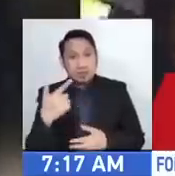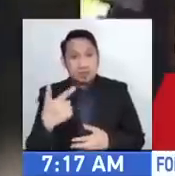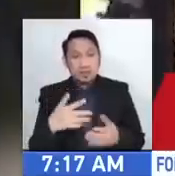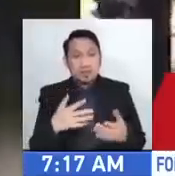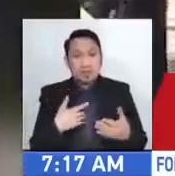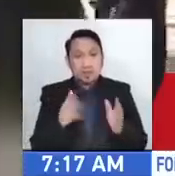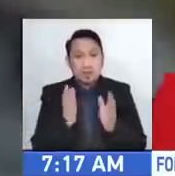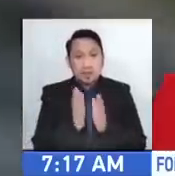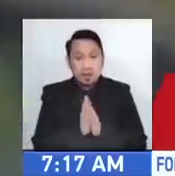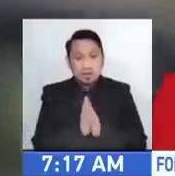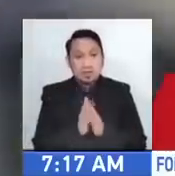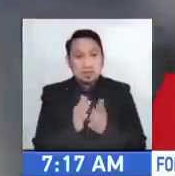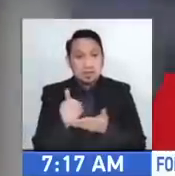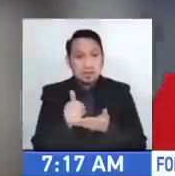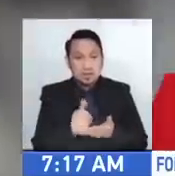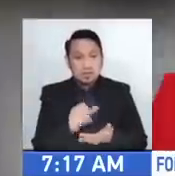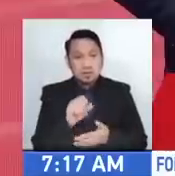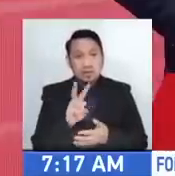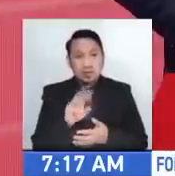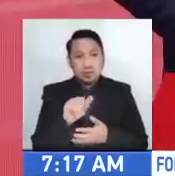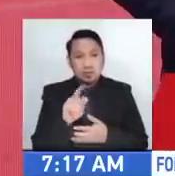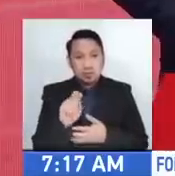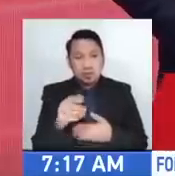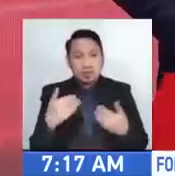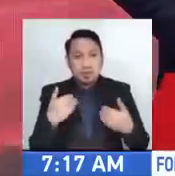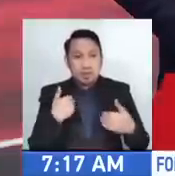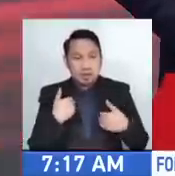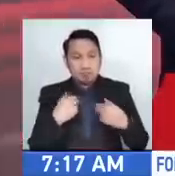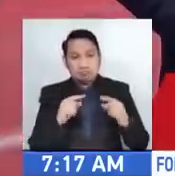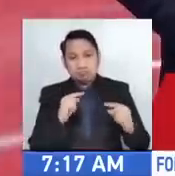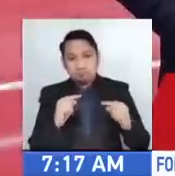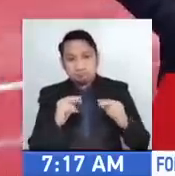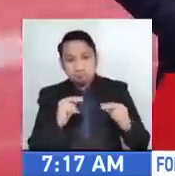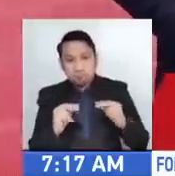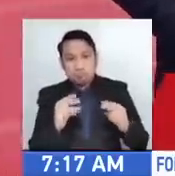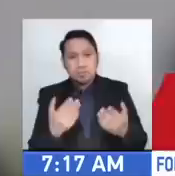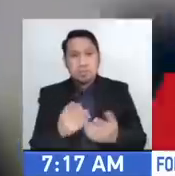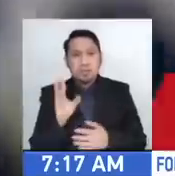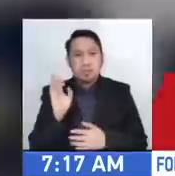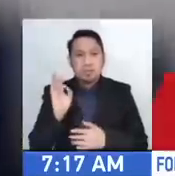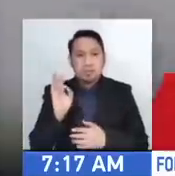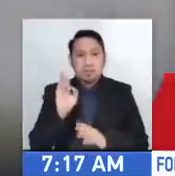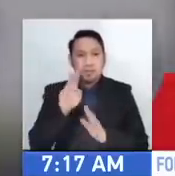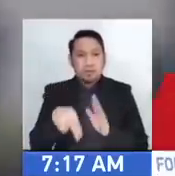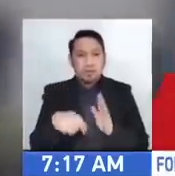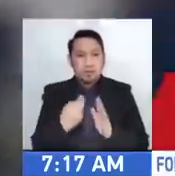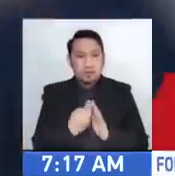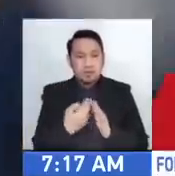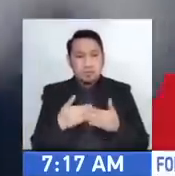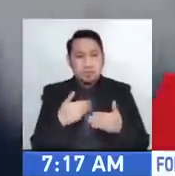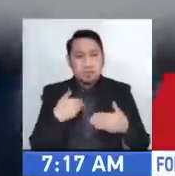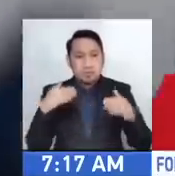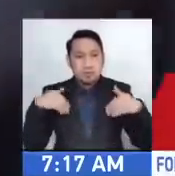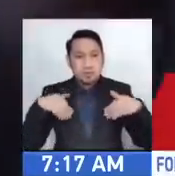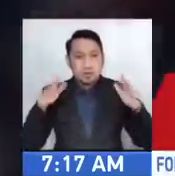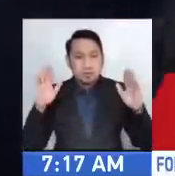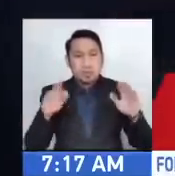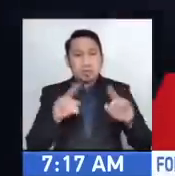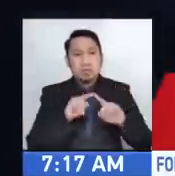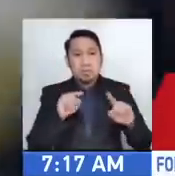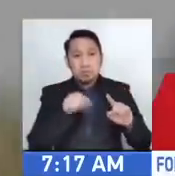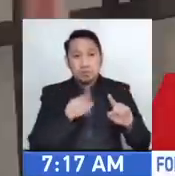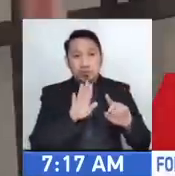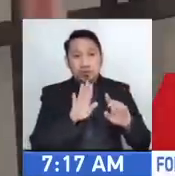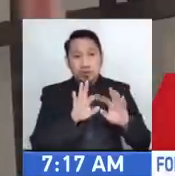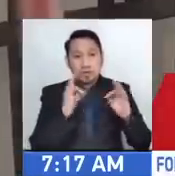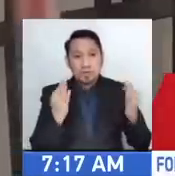ng negosasyon. Umabot ng 7 oras bago sumuko ang suspect sa mga otoridad. Ligtas sa mga biktima at nakakulong na si